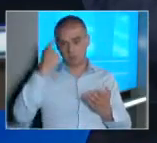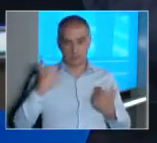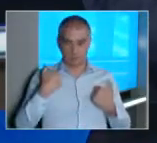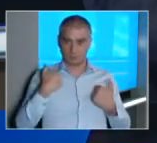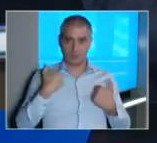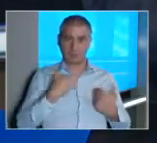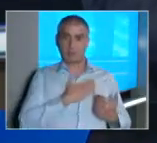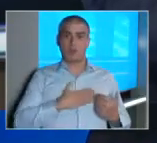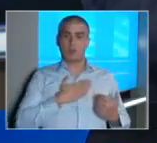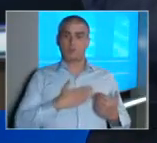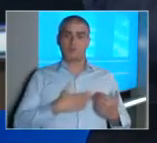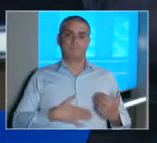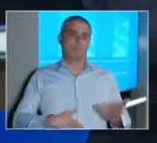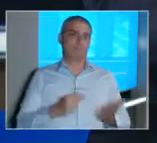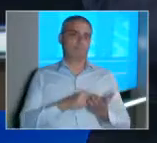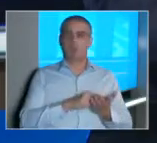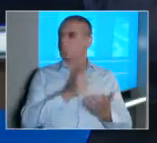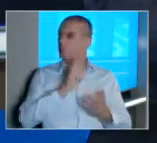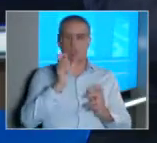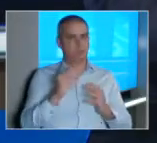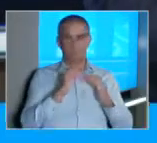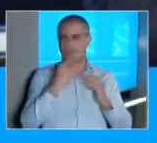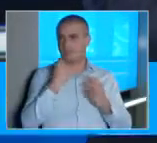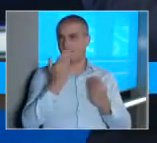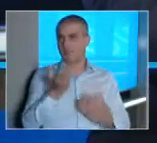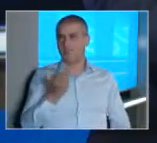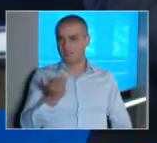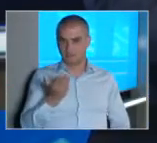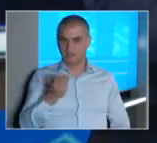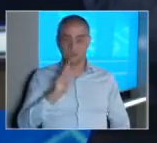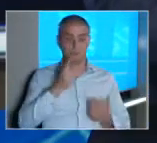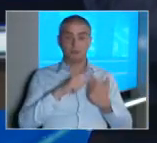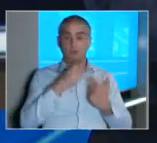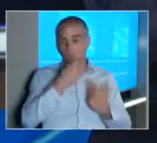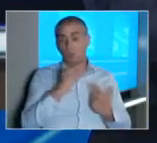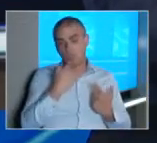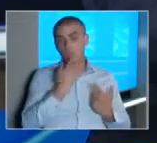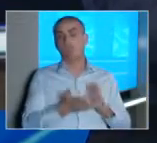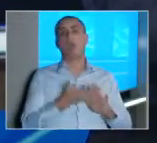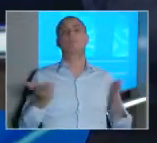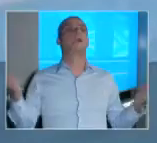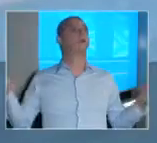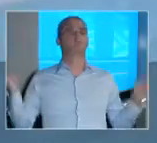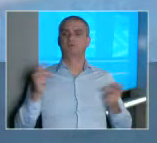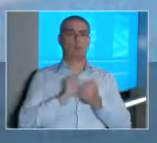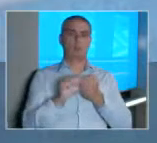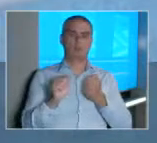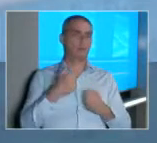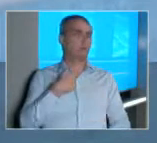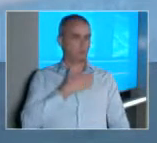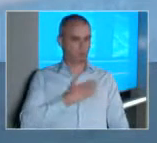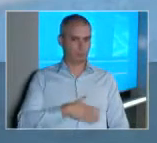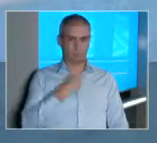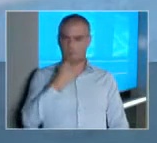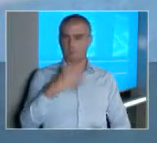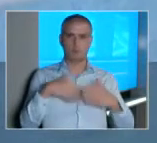קצת לא נעים, אתה אומר. כן, כי הוא לא האיש המתאים לומר דבר כזה. ומצד שני הוא אמר דבר כזה, אי אפשר למחוק את זה. אוקיי, אנחנו רוצים